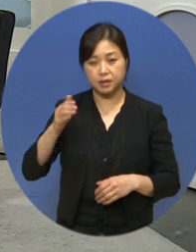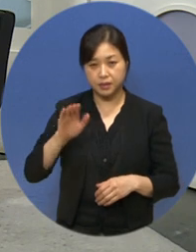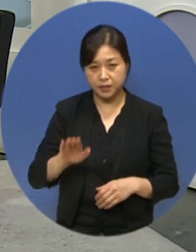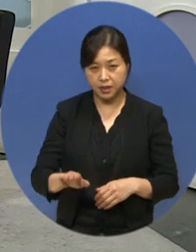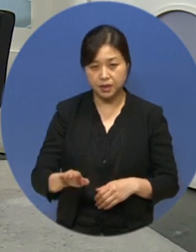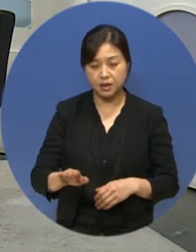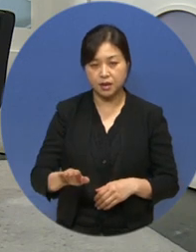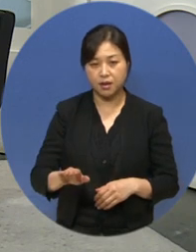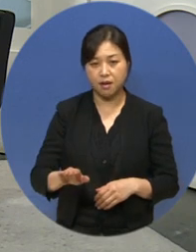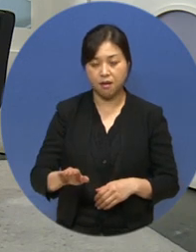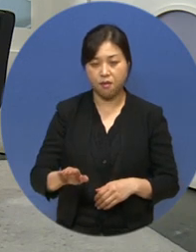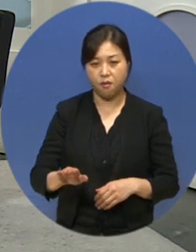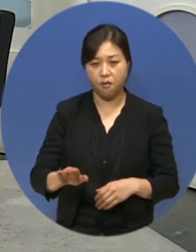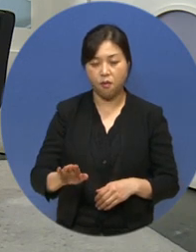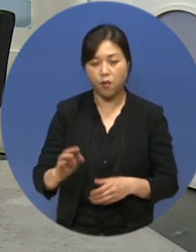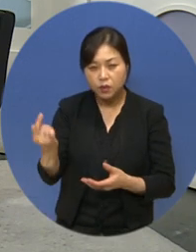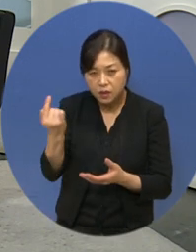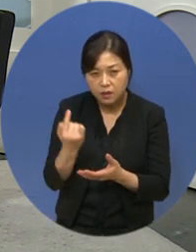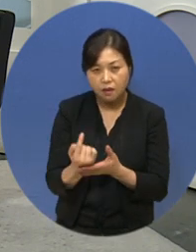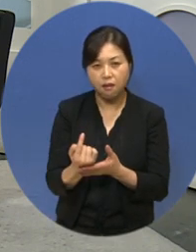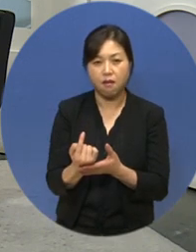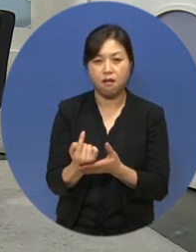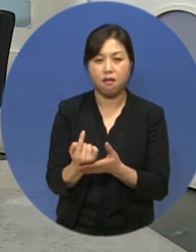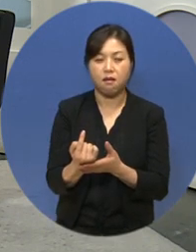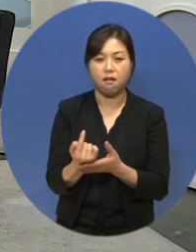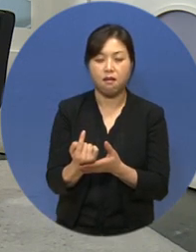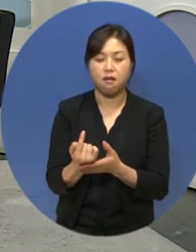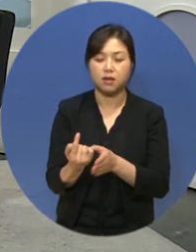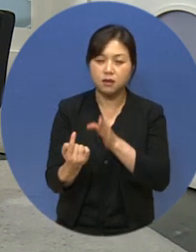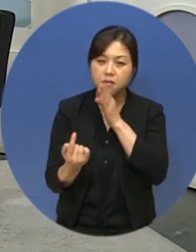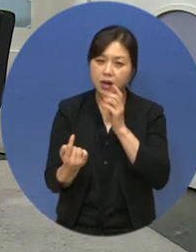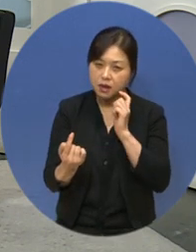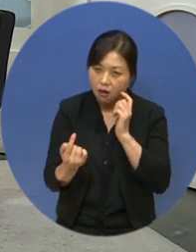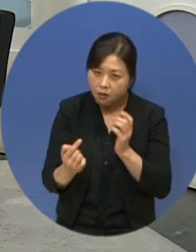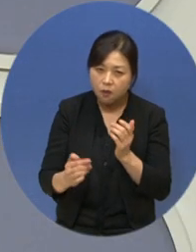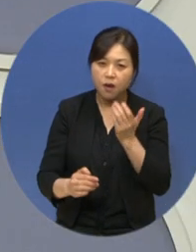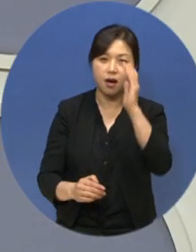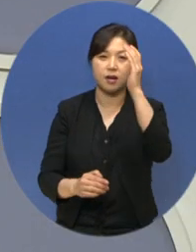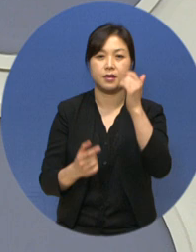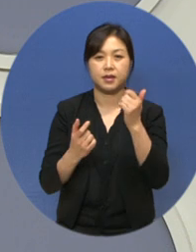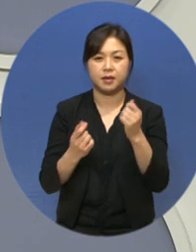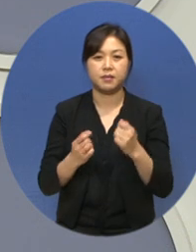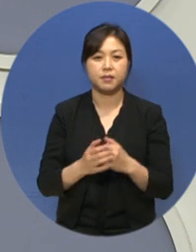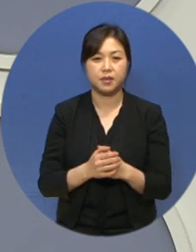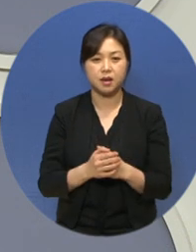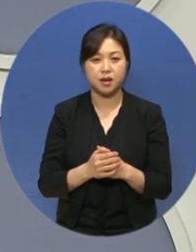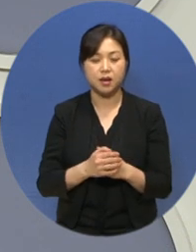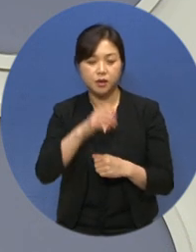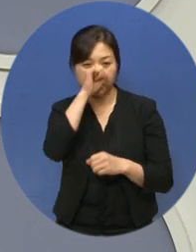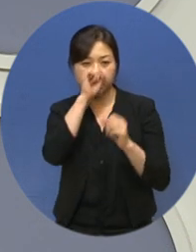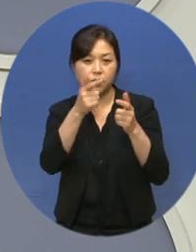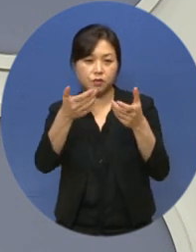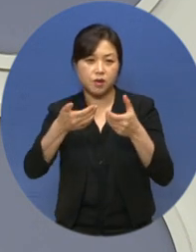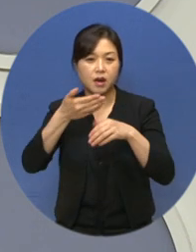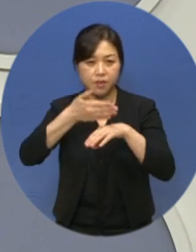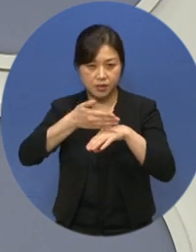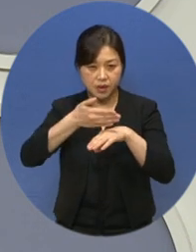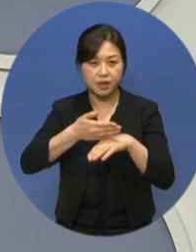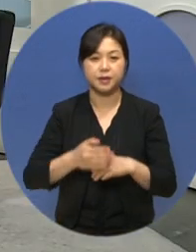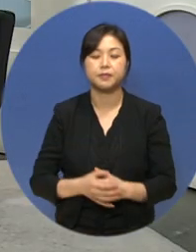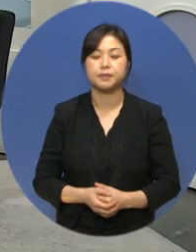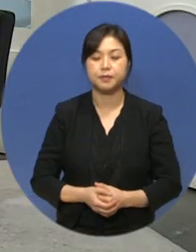저희 수도까지 나와 주셔서 정말 영광으로 생각을 합니다 예 또 좋은 기회를 주셔서 감사드립니다 예